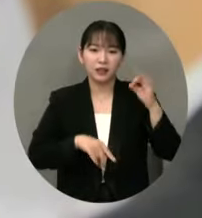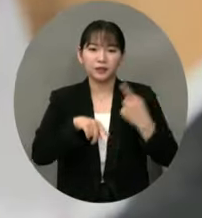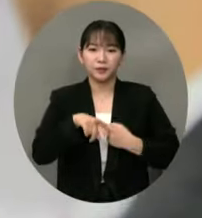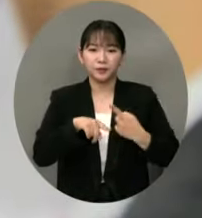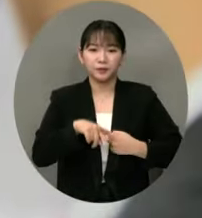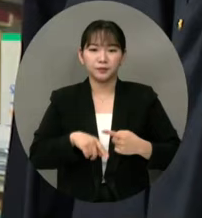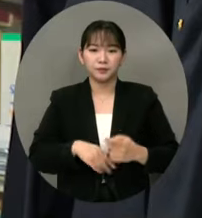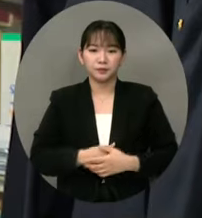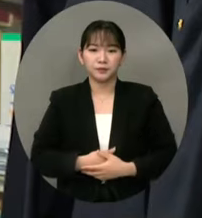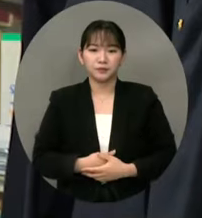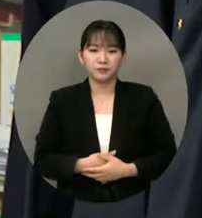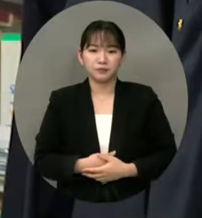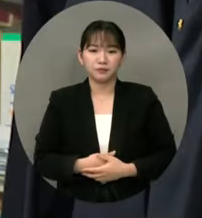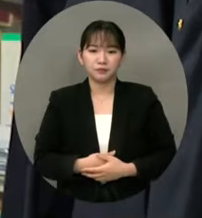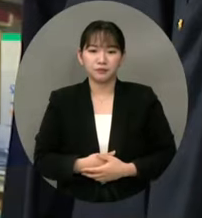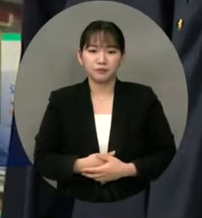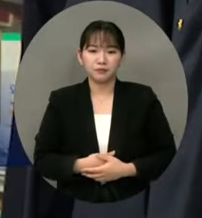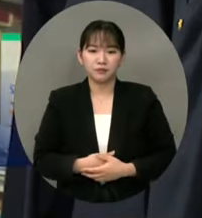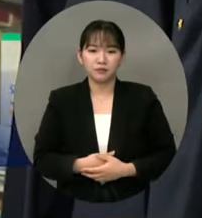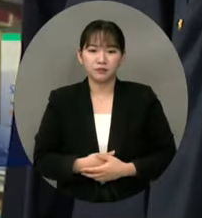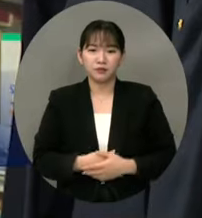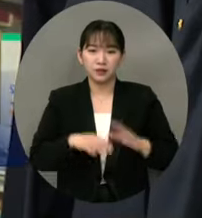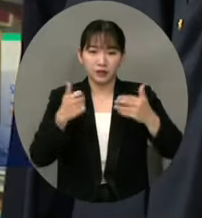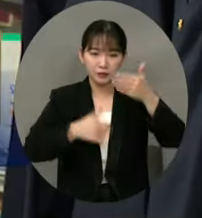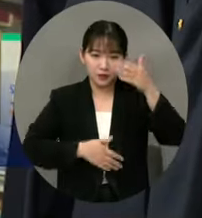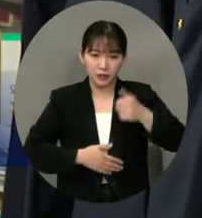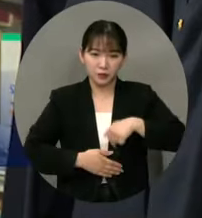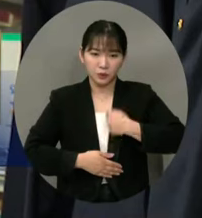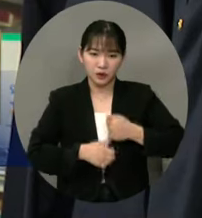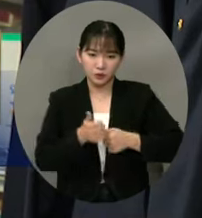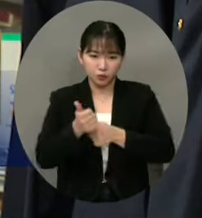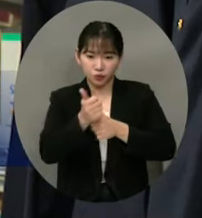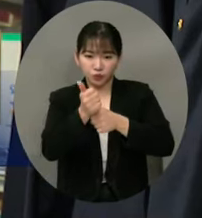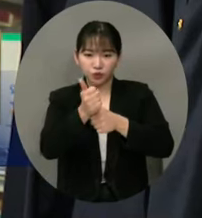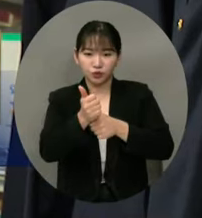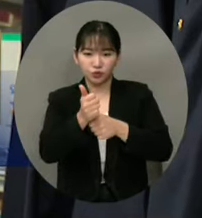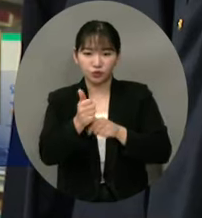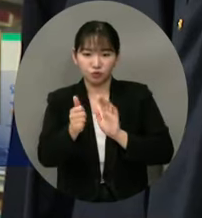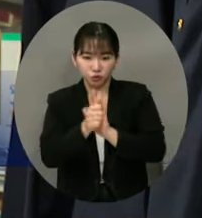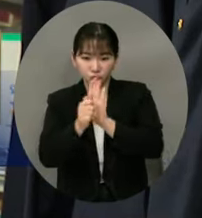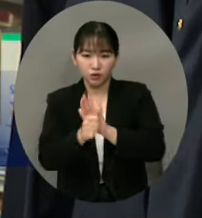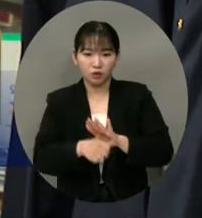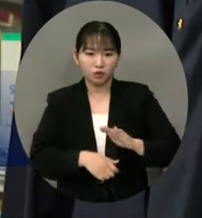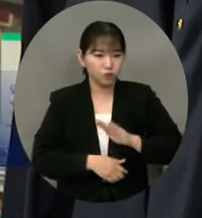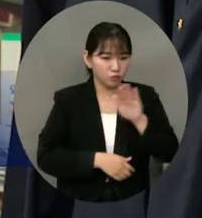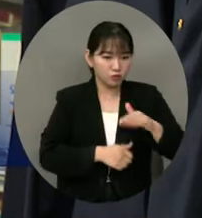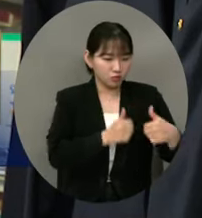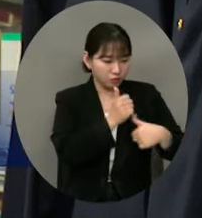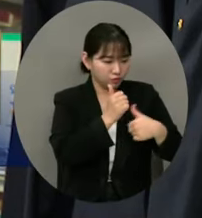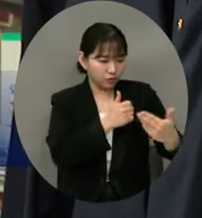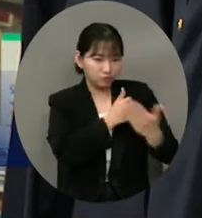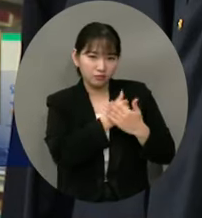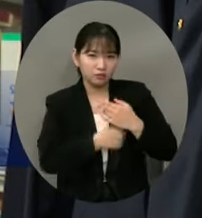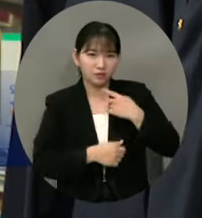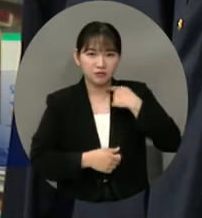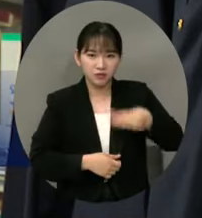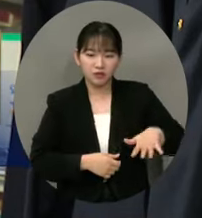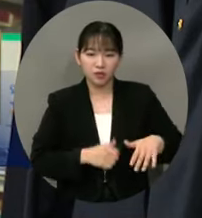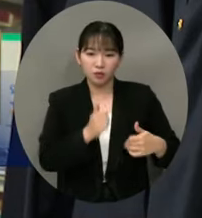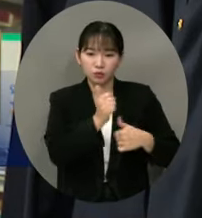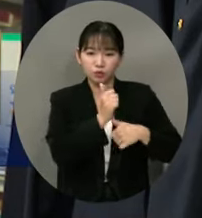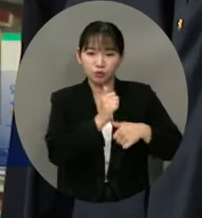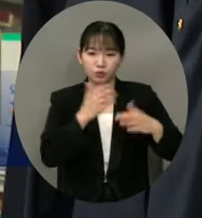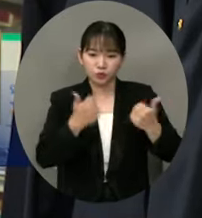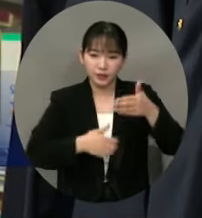있습니다. 의장 혼자 수행을 해주고 우리는 그런 저기 수행한 적이도 없고 부의장 같은